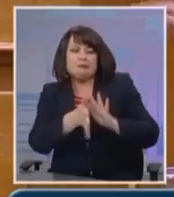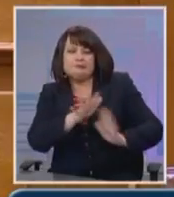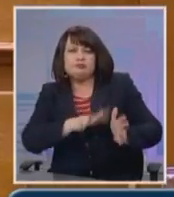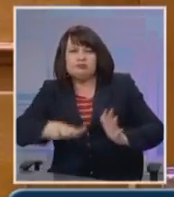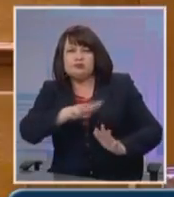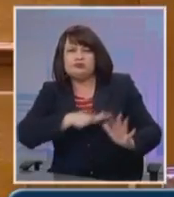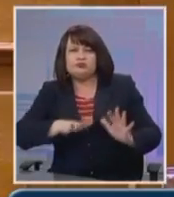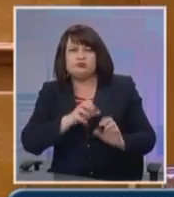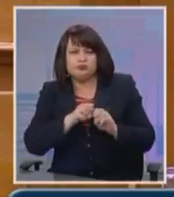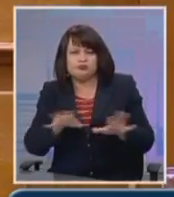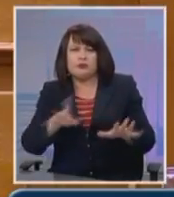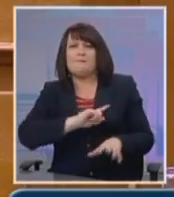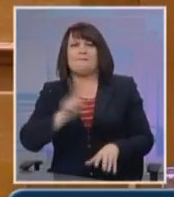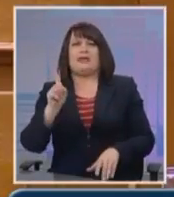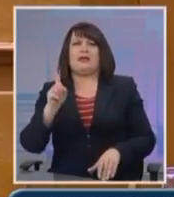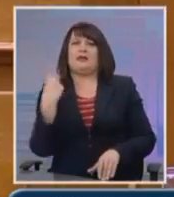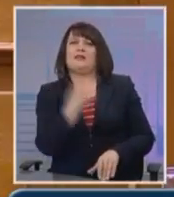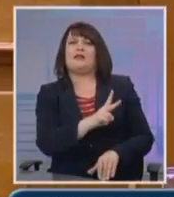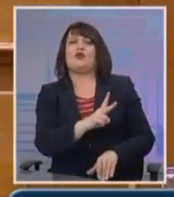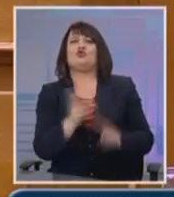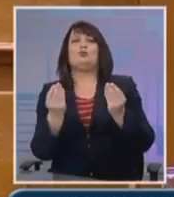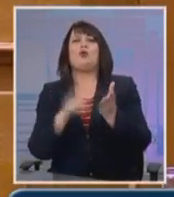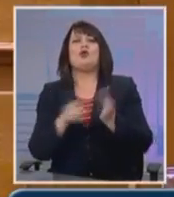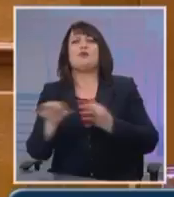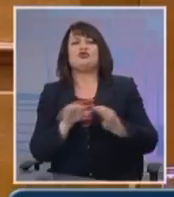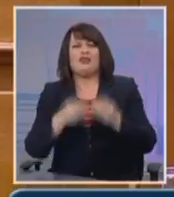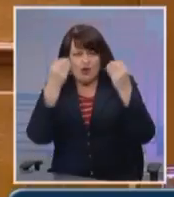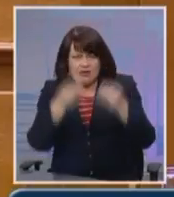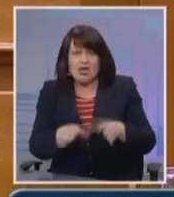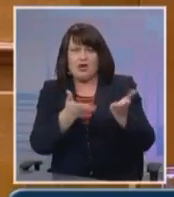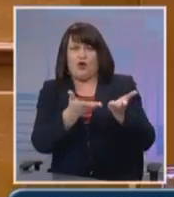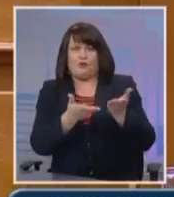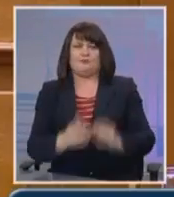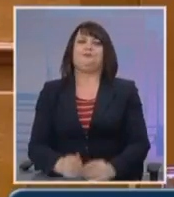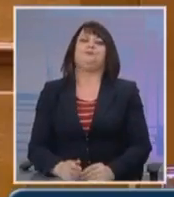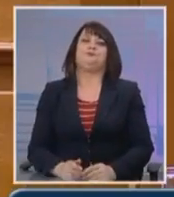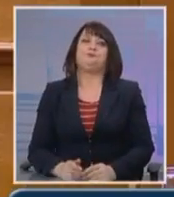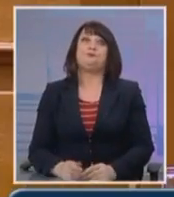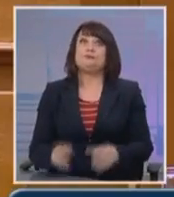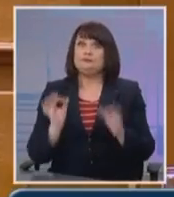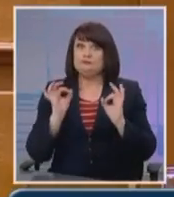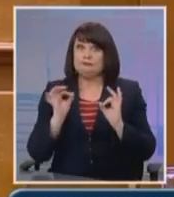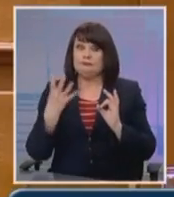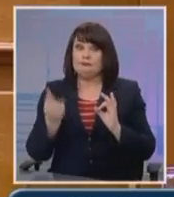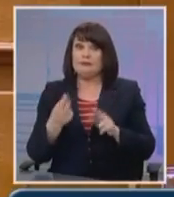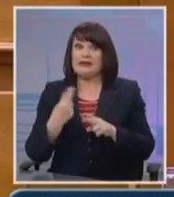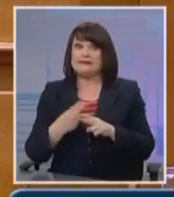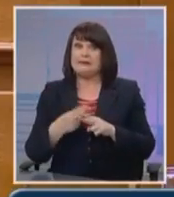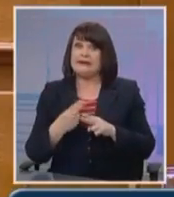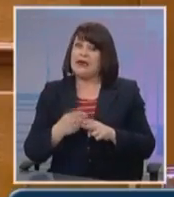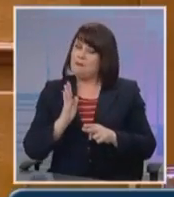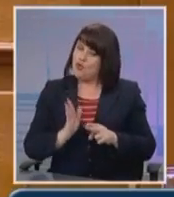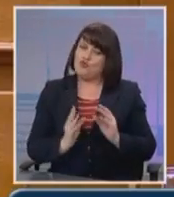πάλι πολλαπλασιάζεται με το δικό σας πολυνομοσχέδιο. Και βέβαια υπάρχουν σημαντικά